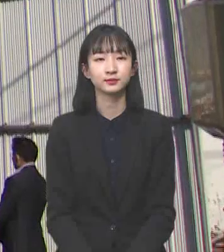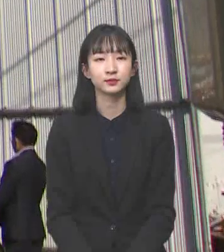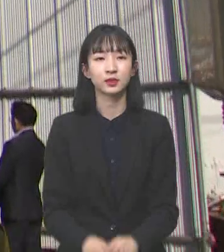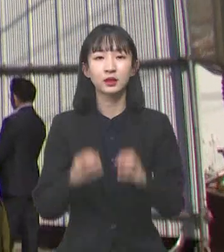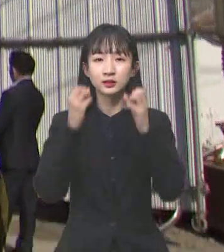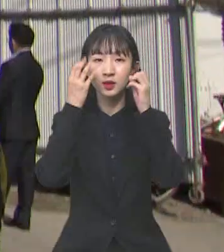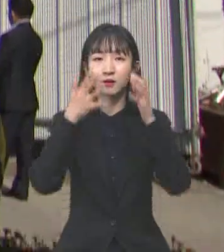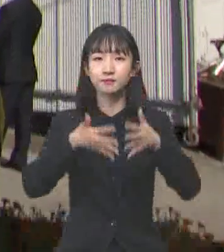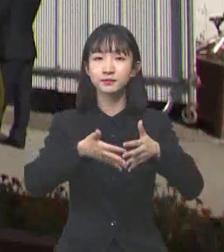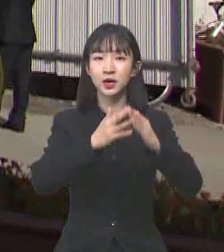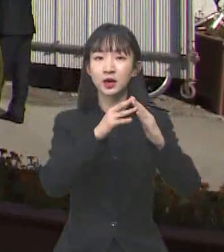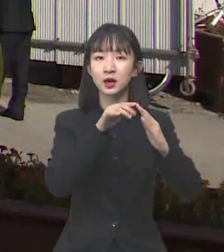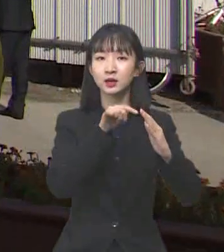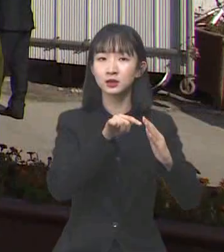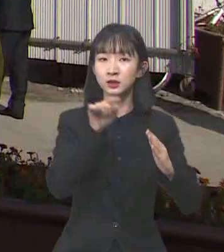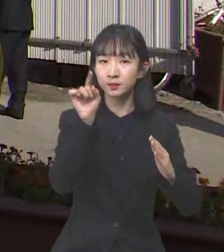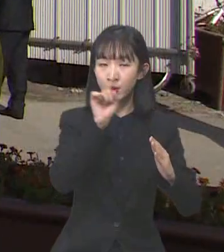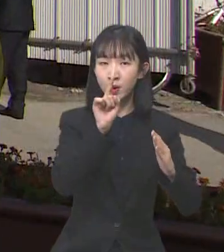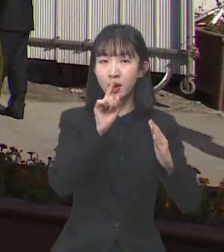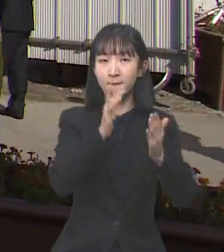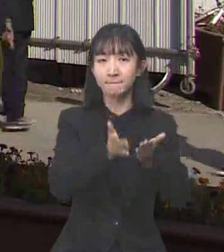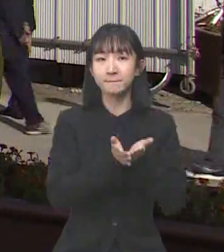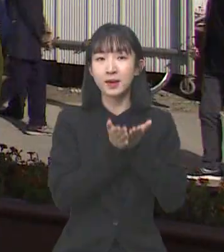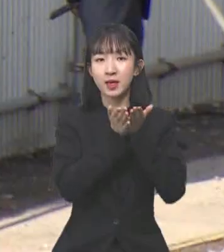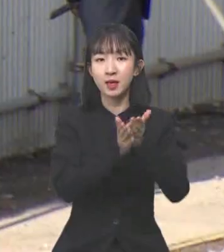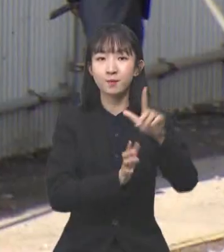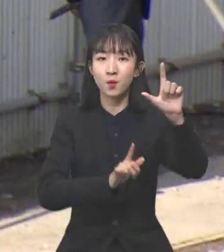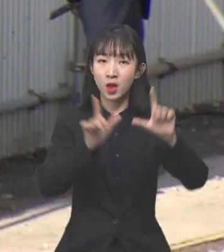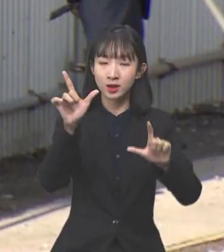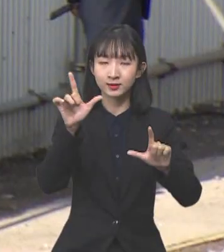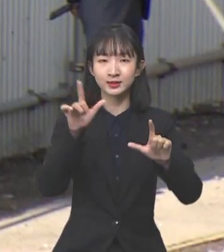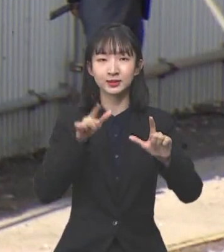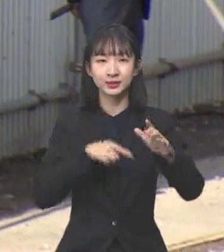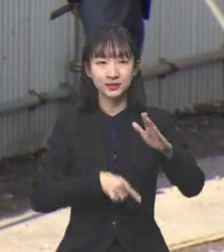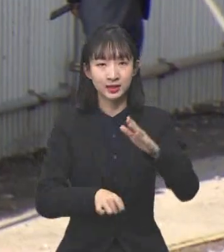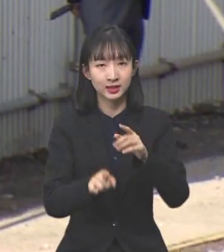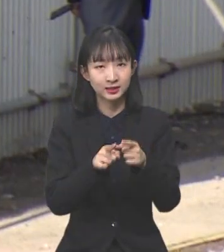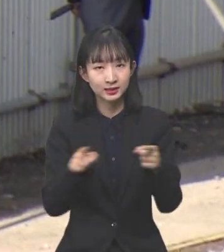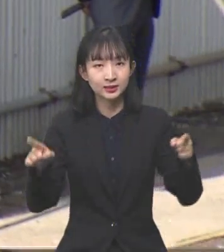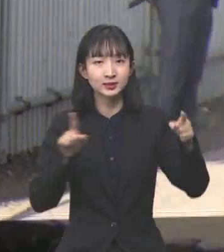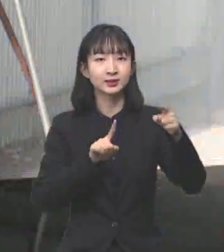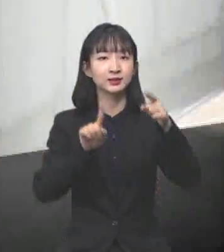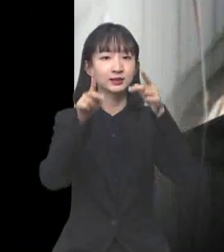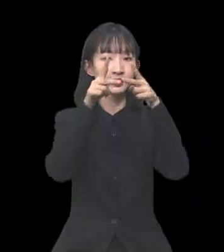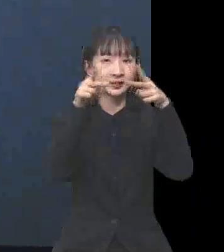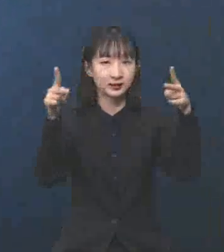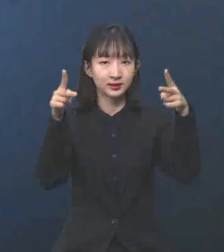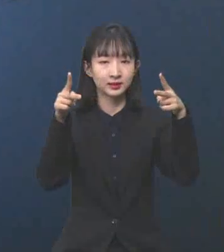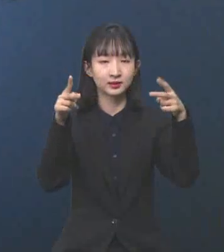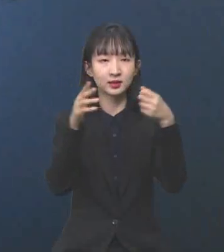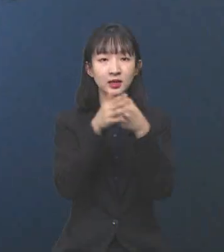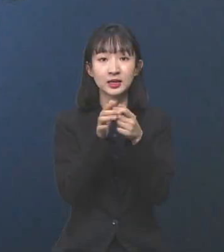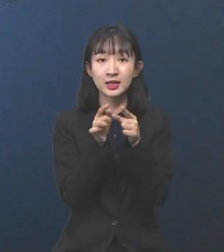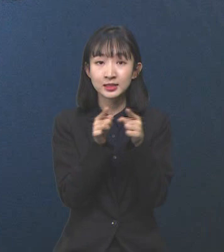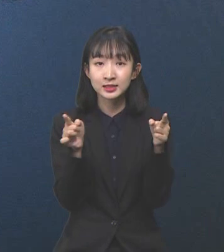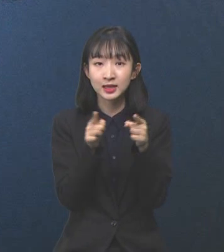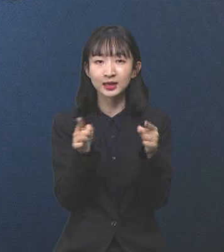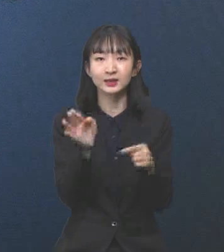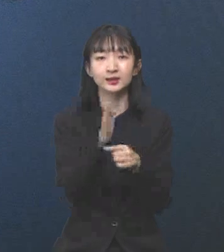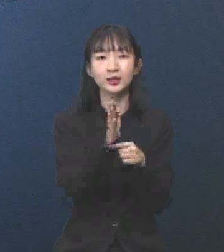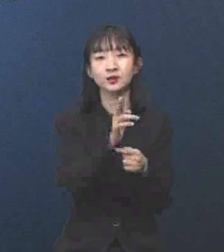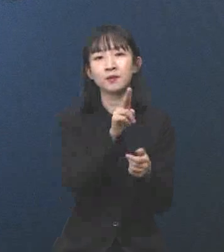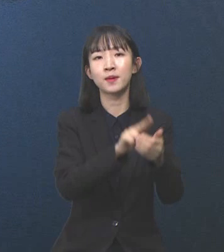새로 짓는 어시장은 3박 모양의 지하 1층 지상 2층 규모로 건설 됩니다 1층엔 생선 등을 사고파는